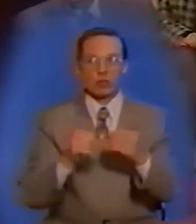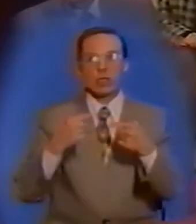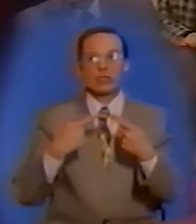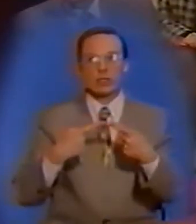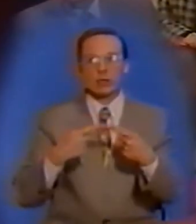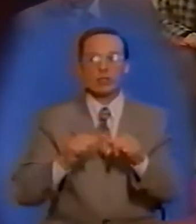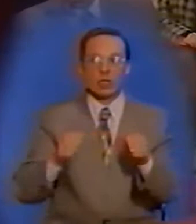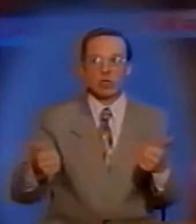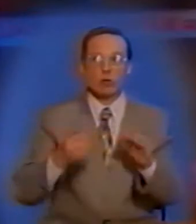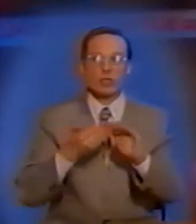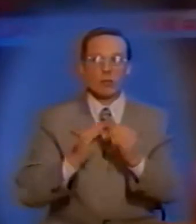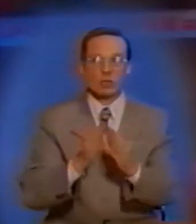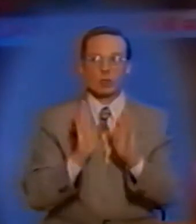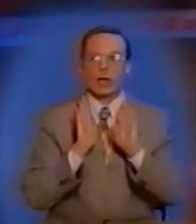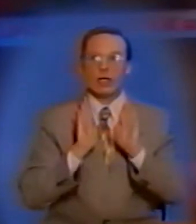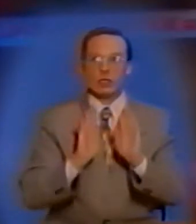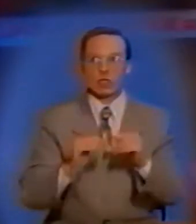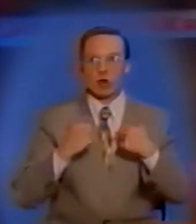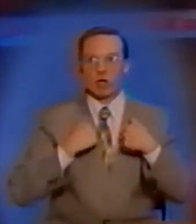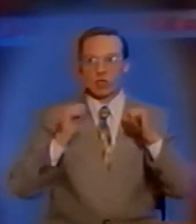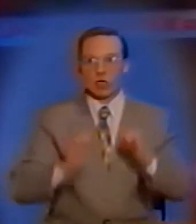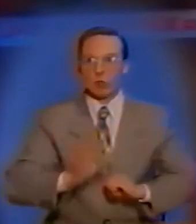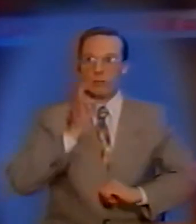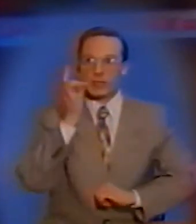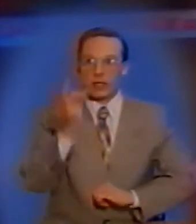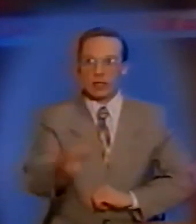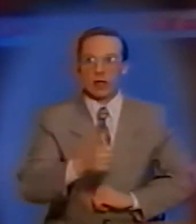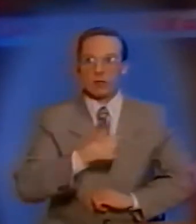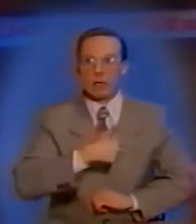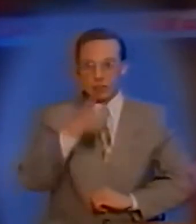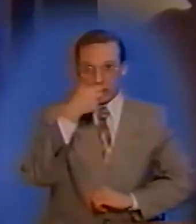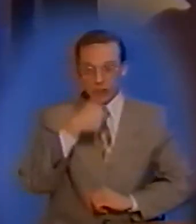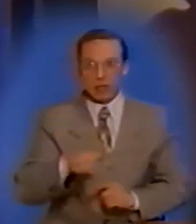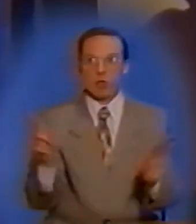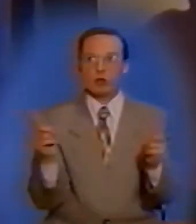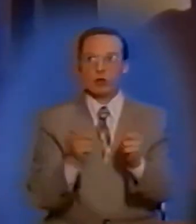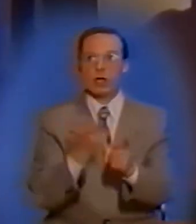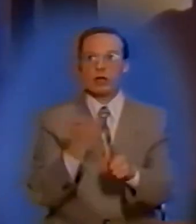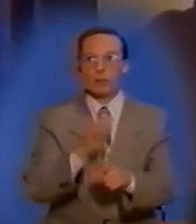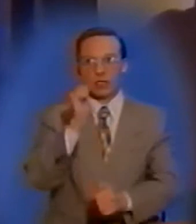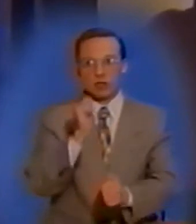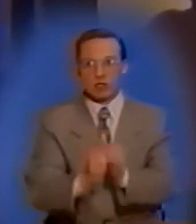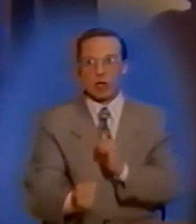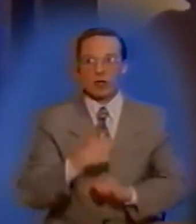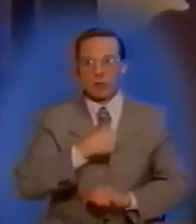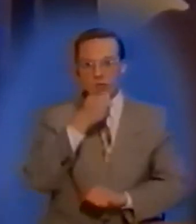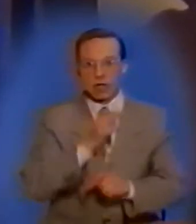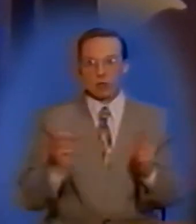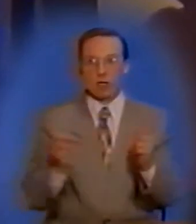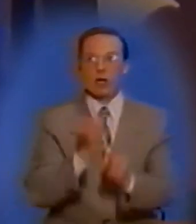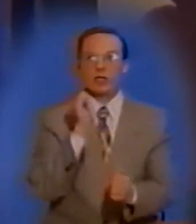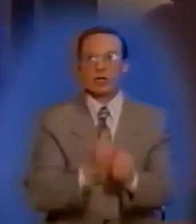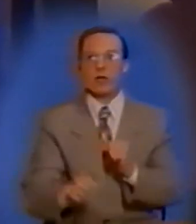skirtingose miestuose. Ir tiesiog aš galiu pasakyti, mes negalim susitikti labai dažnai. Gali būt, kad mes negalim susitikti